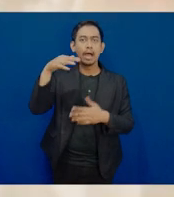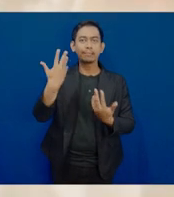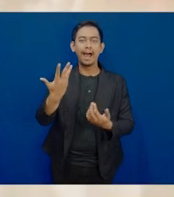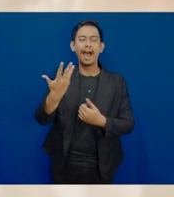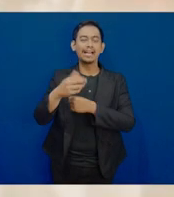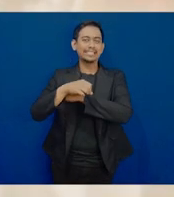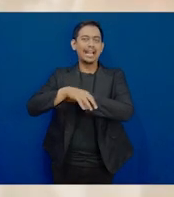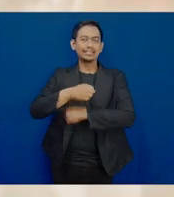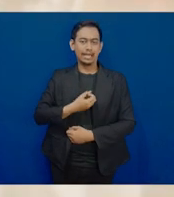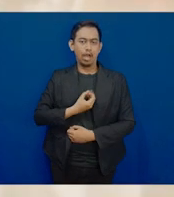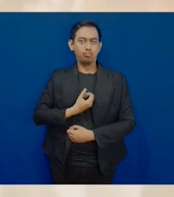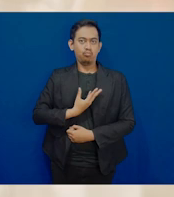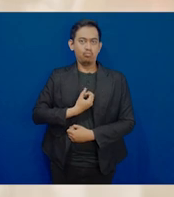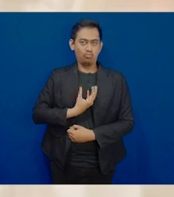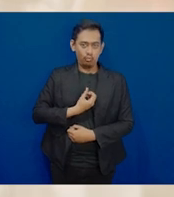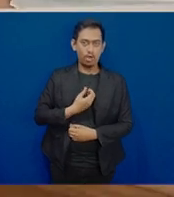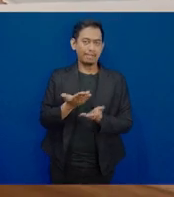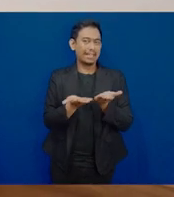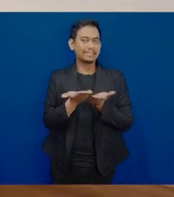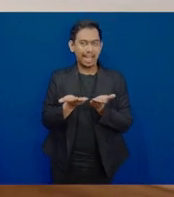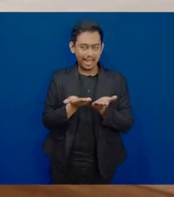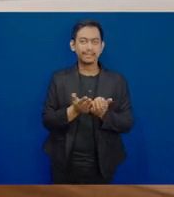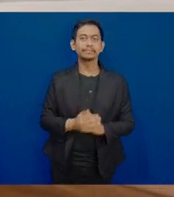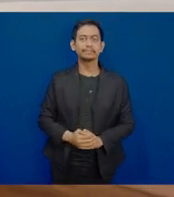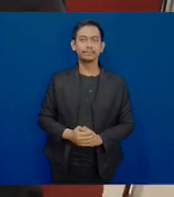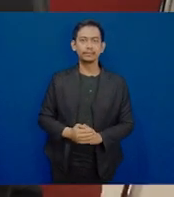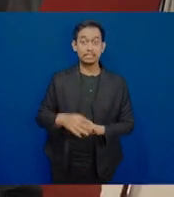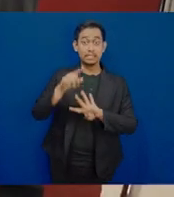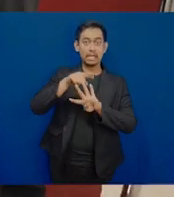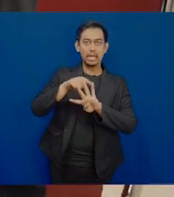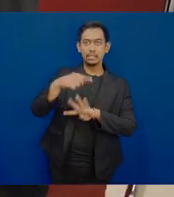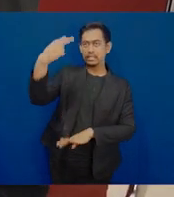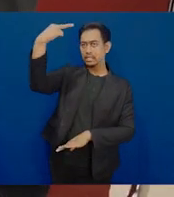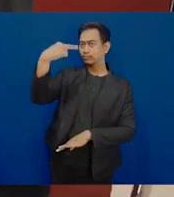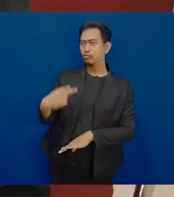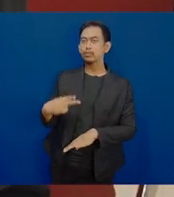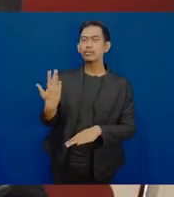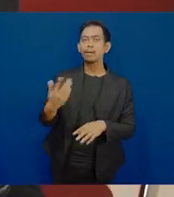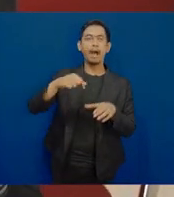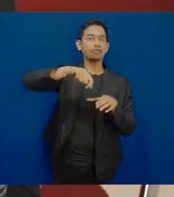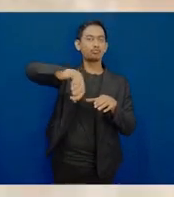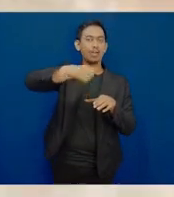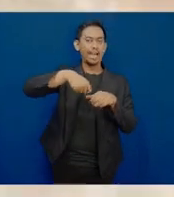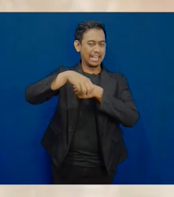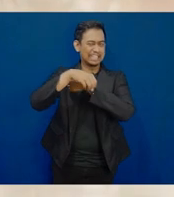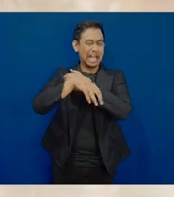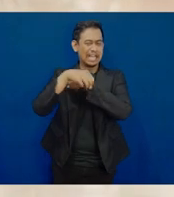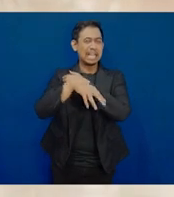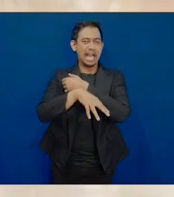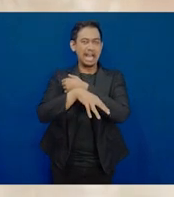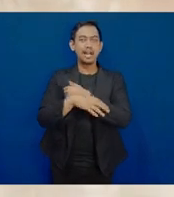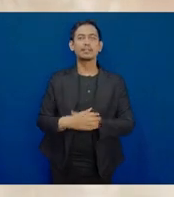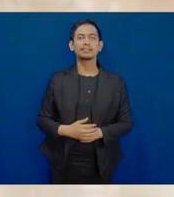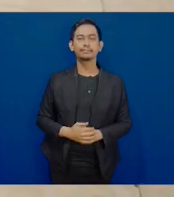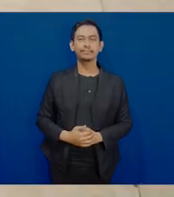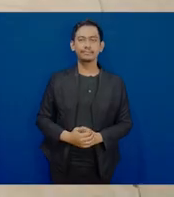tensi, tekanan darah. Terus yang meja 4 itu cek gula darah. Terus yang 5 konsultasi